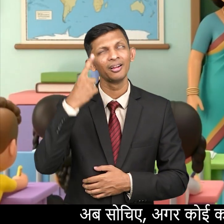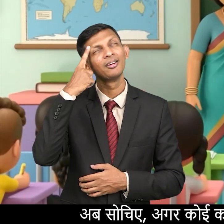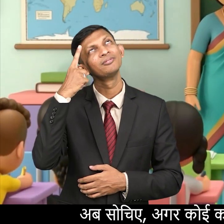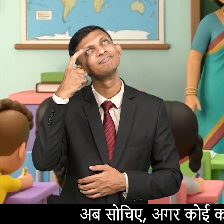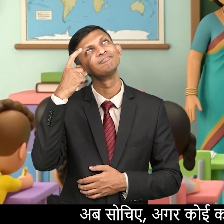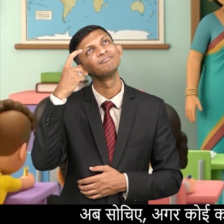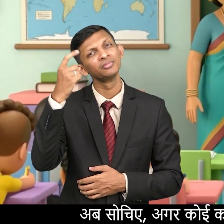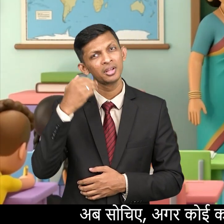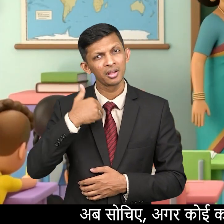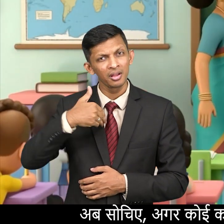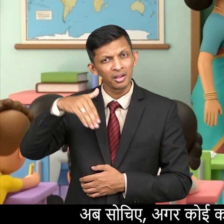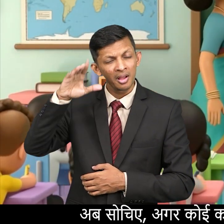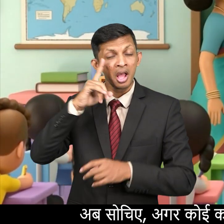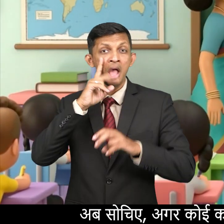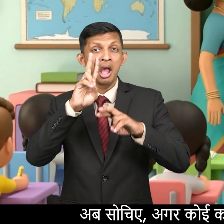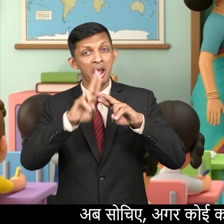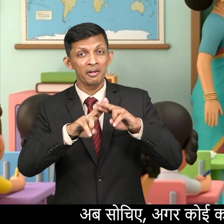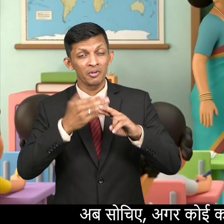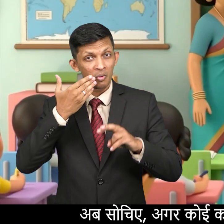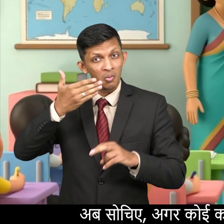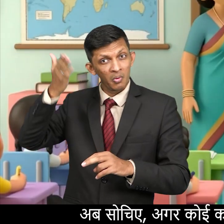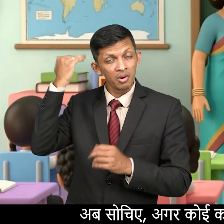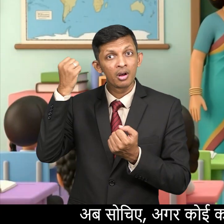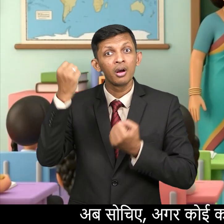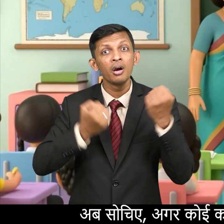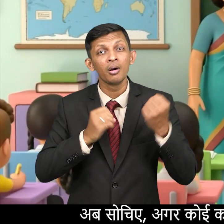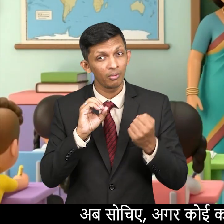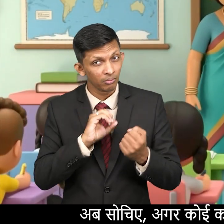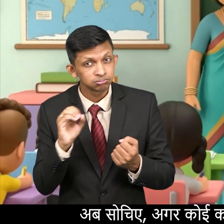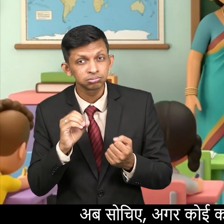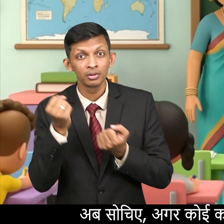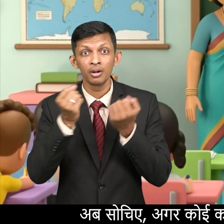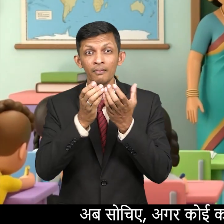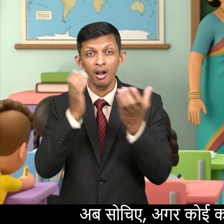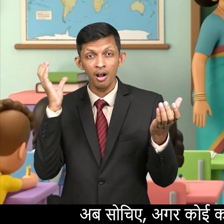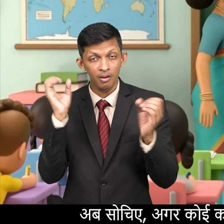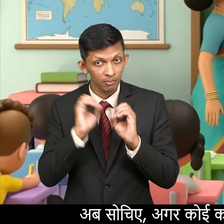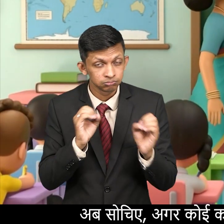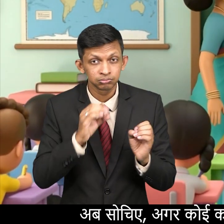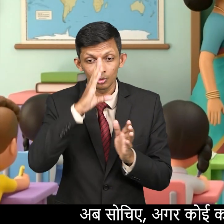आप सोचिए, अगर कोई कार, बस या ट्रेन नहीं होती तो आप स्कूल कैसे जाते?